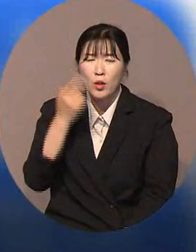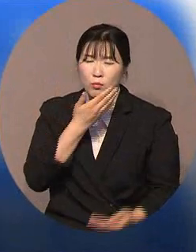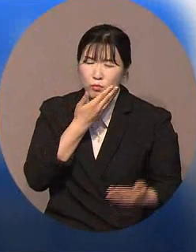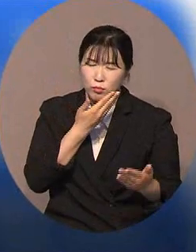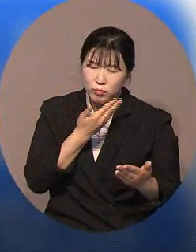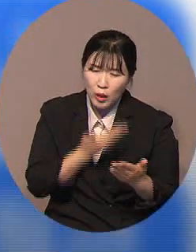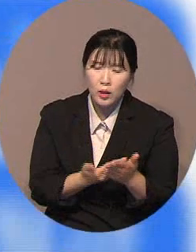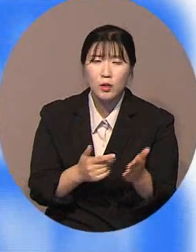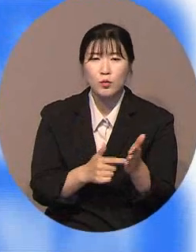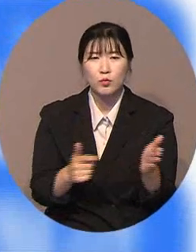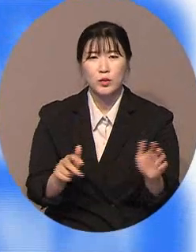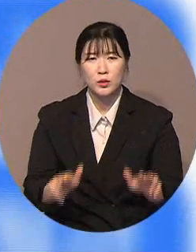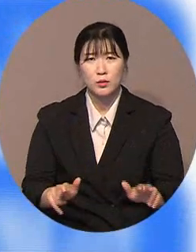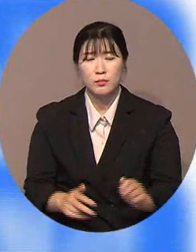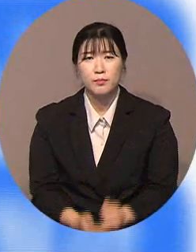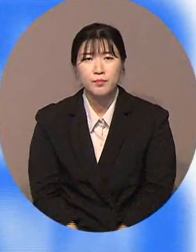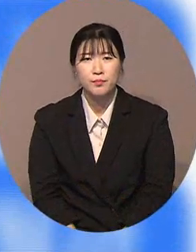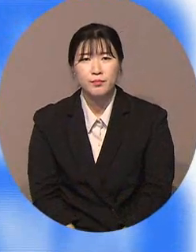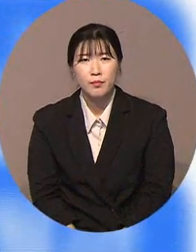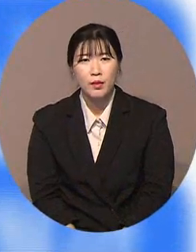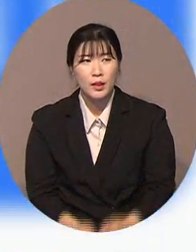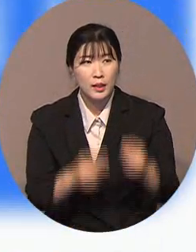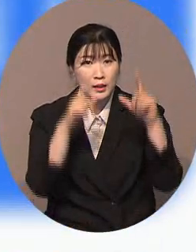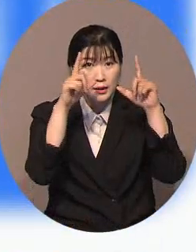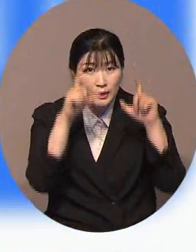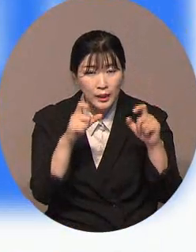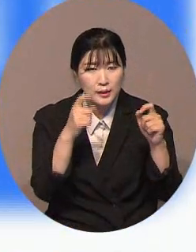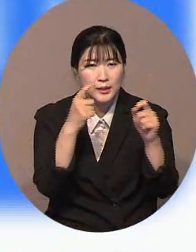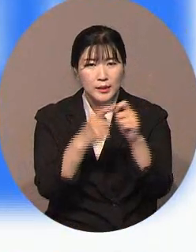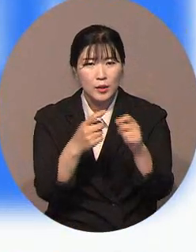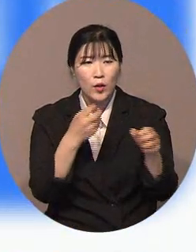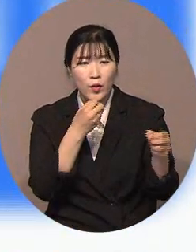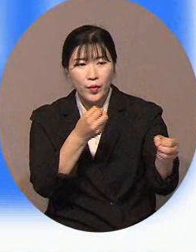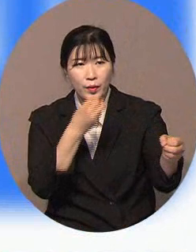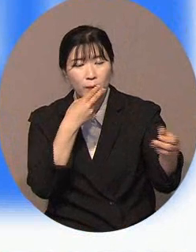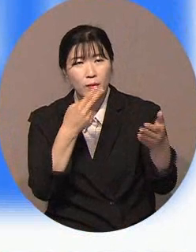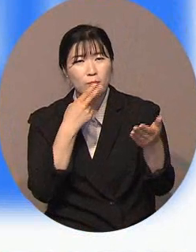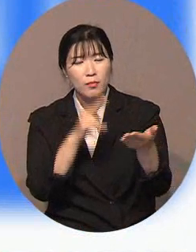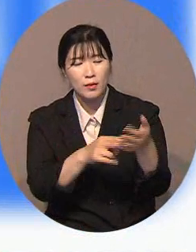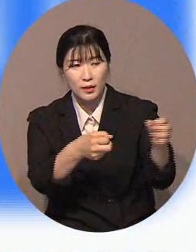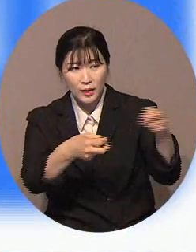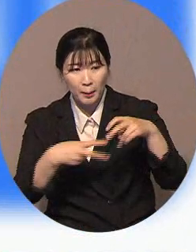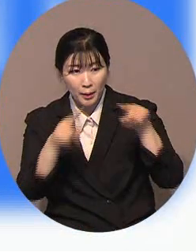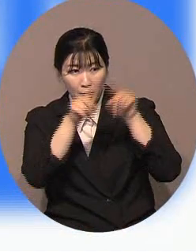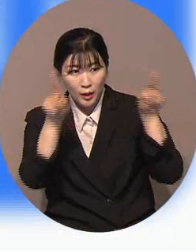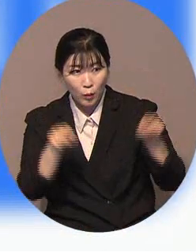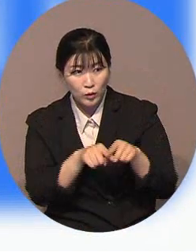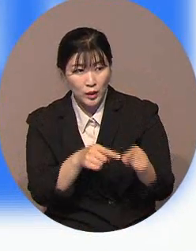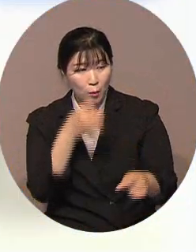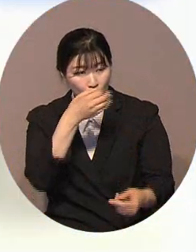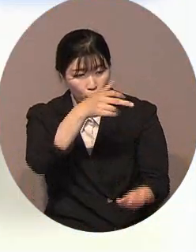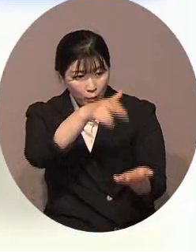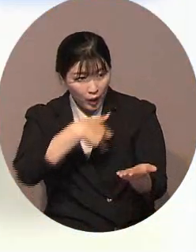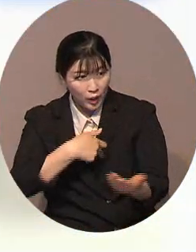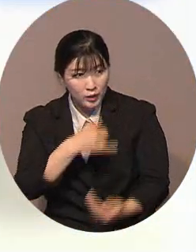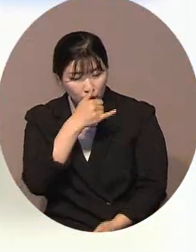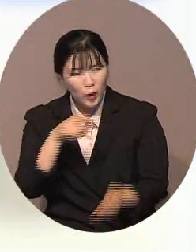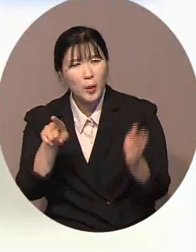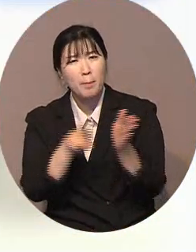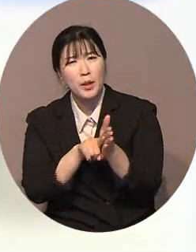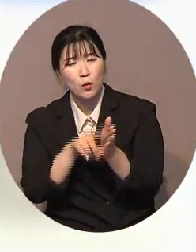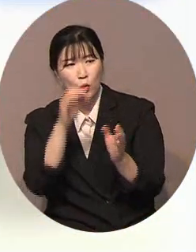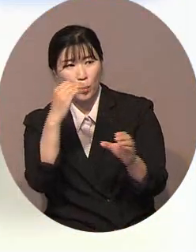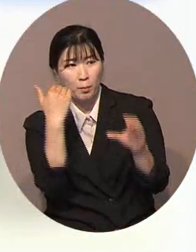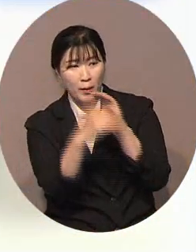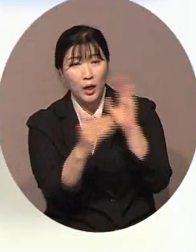그거라 가지고. 소금 사진과 택배 송장까지 보여줘 믿고 돈을 보냈는데 소금을 판다던